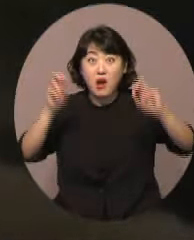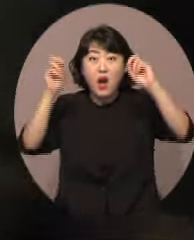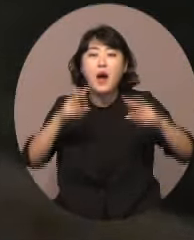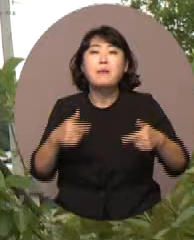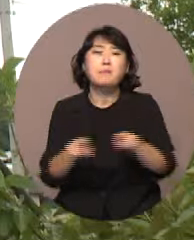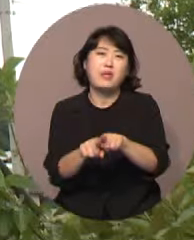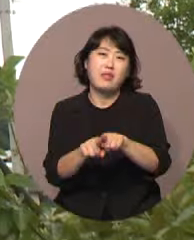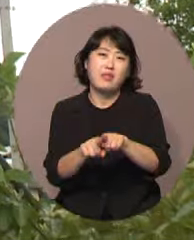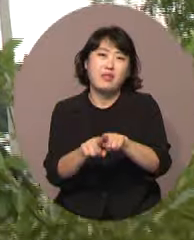겁니다.